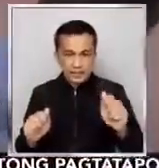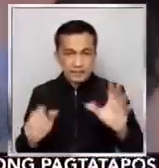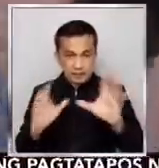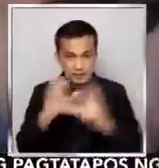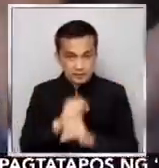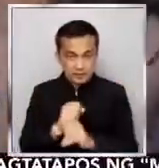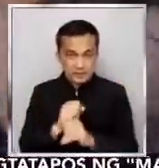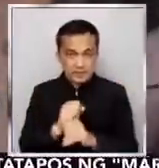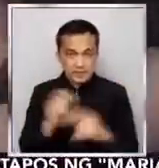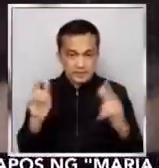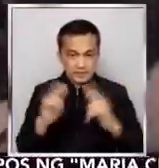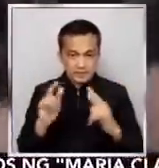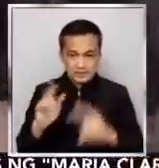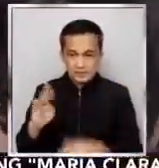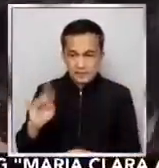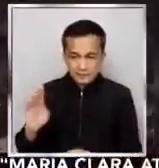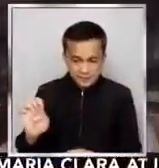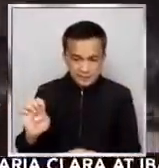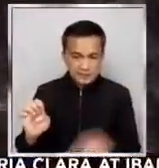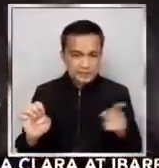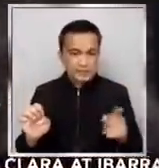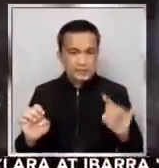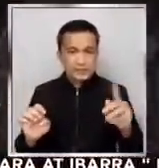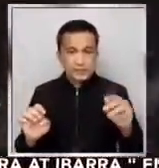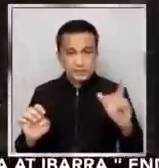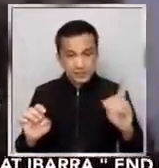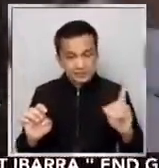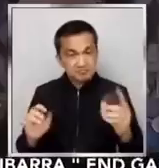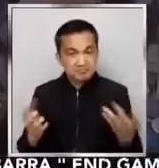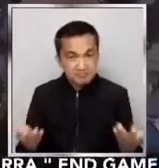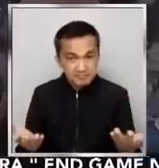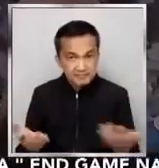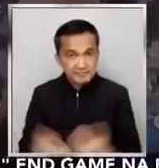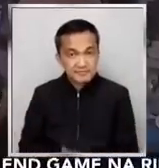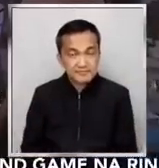team ni na Barbie Forteza at David Licauco?